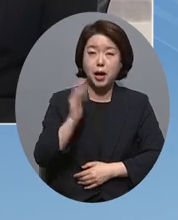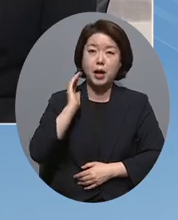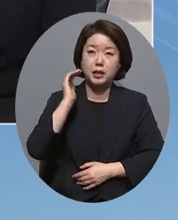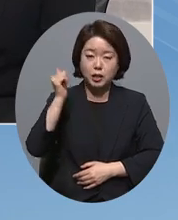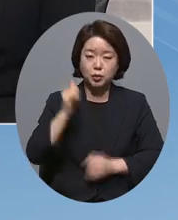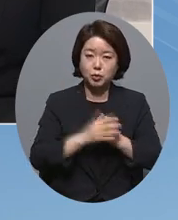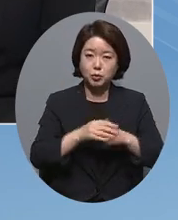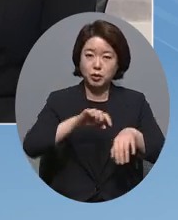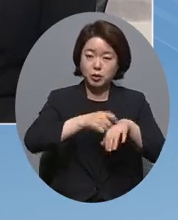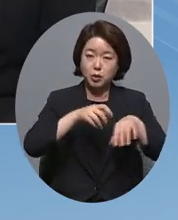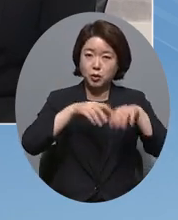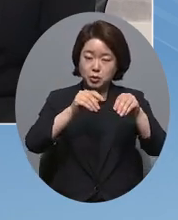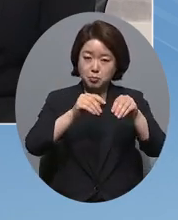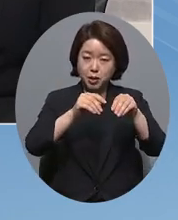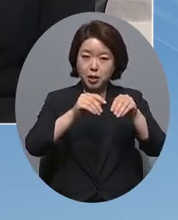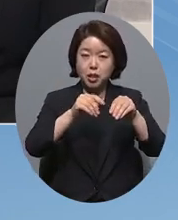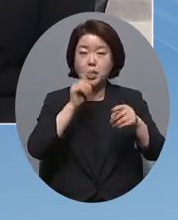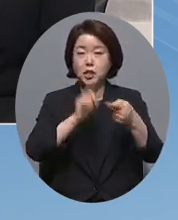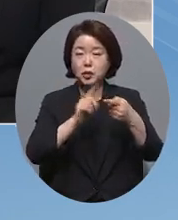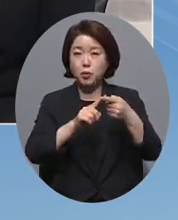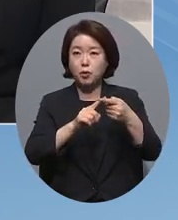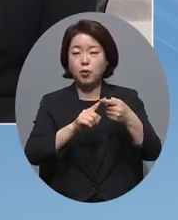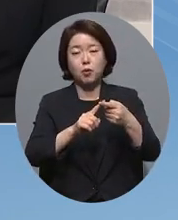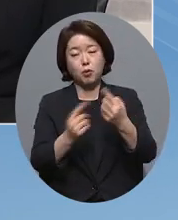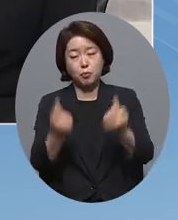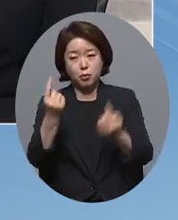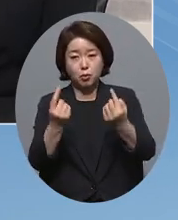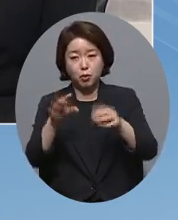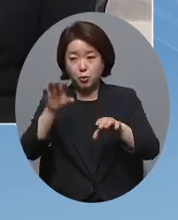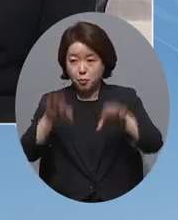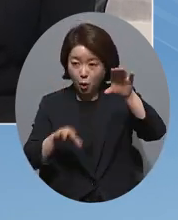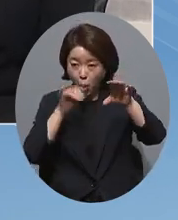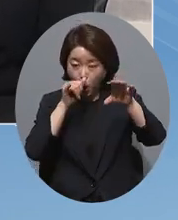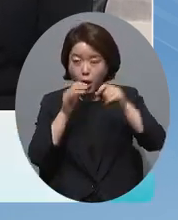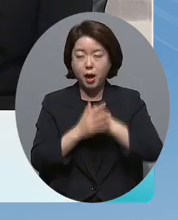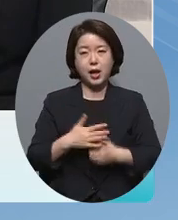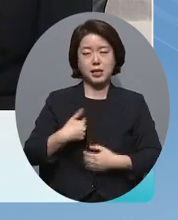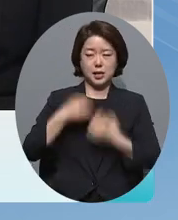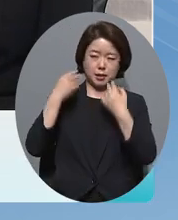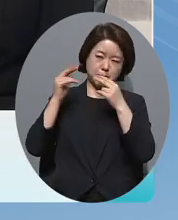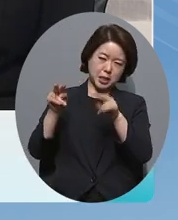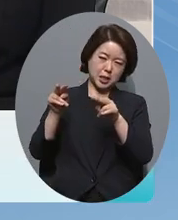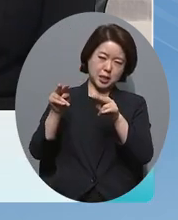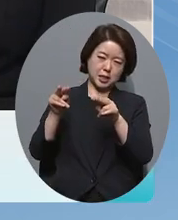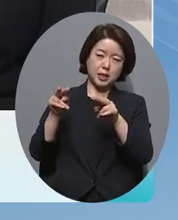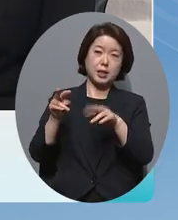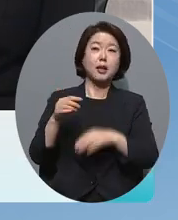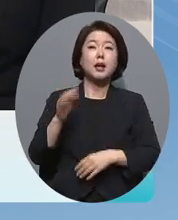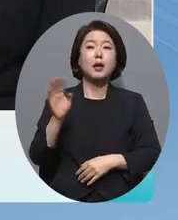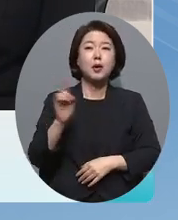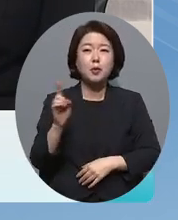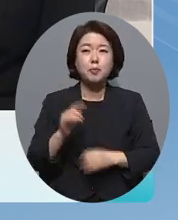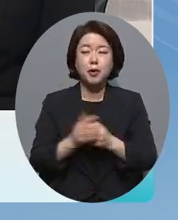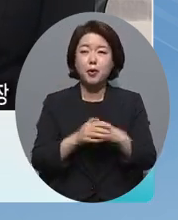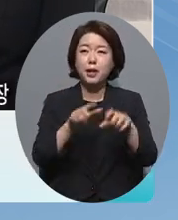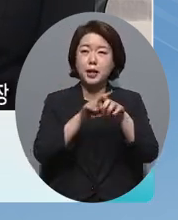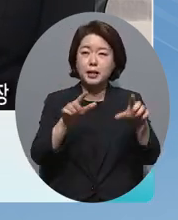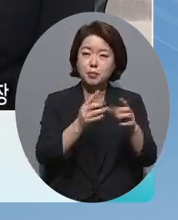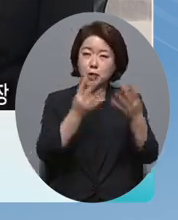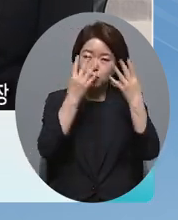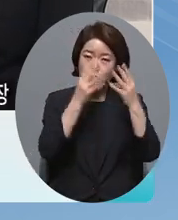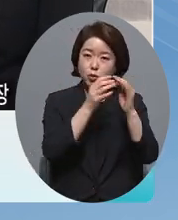집행정지 된 것과 비교해서 형평성이 어긋나는 건 아니다라고 하는데 제가 봤을 때는 실은 일반